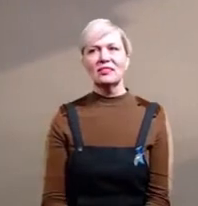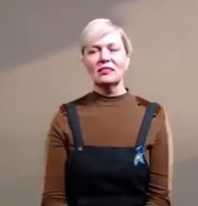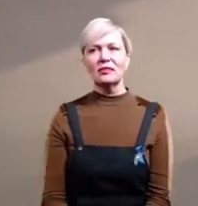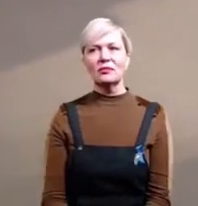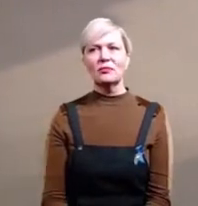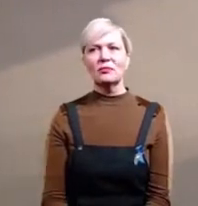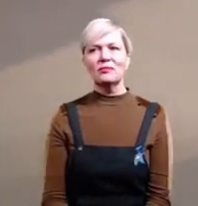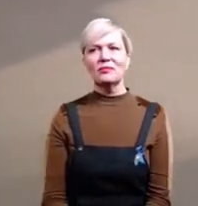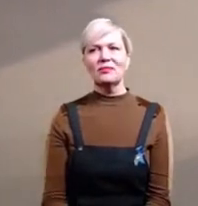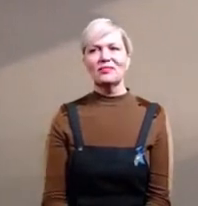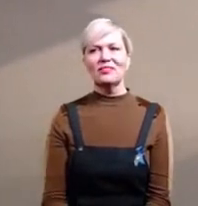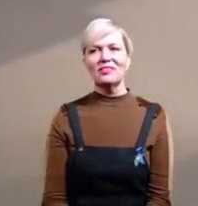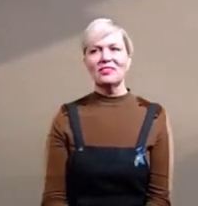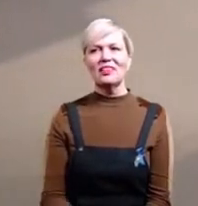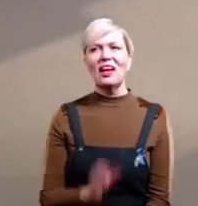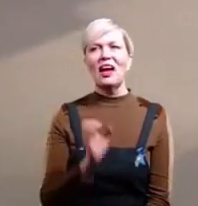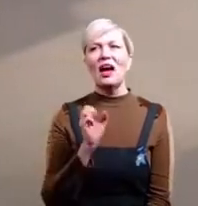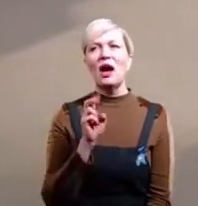Аполлон.